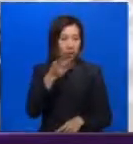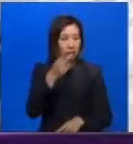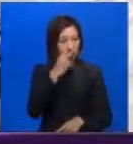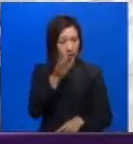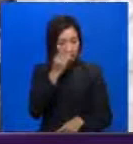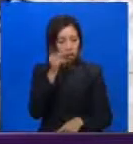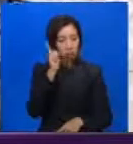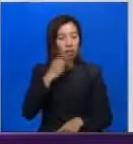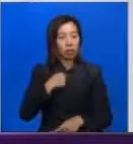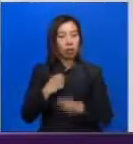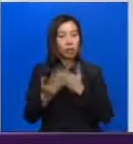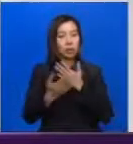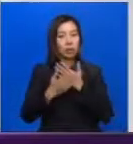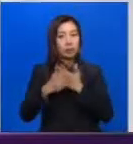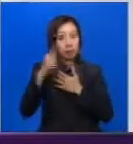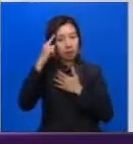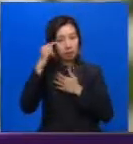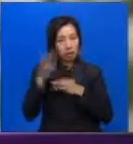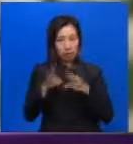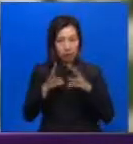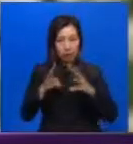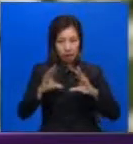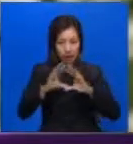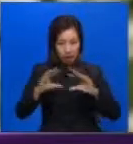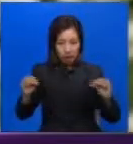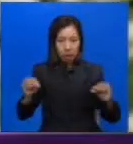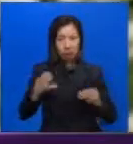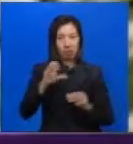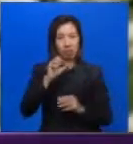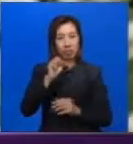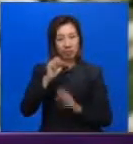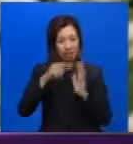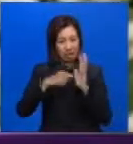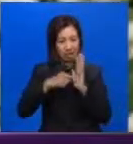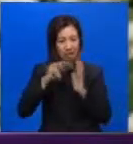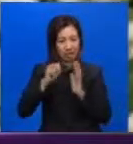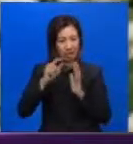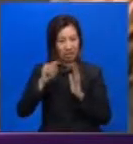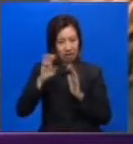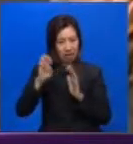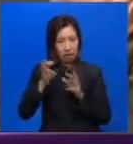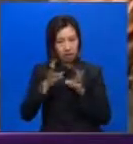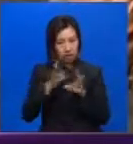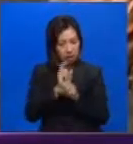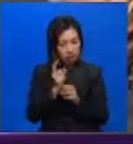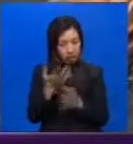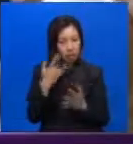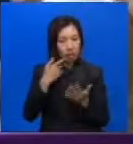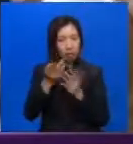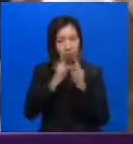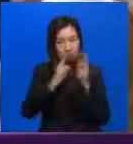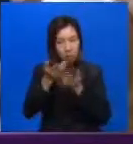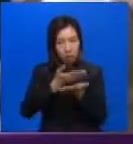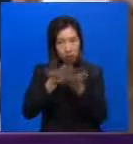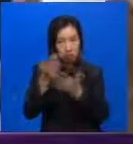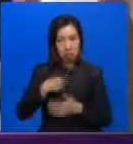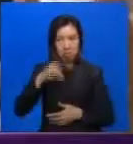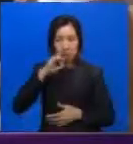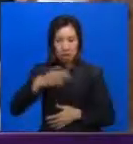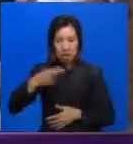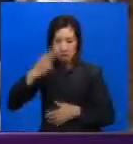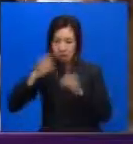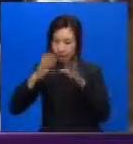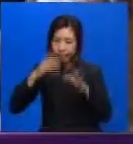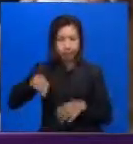จร่วมกันหาทางออกด้วยสันติวิธีพร้อมทั้งช่วยกันยับยั้งและคัดค้านความรุนแรงทุกรูปแบบเพื่อรักษาชีวิต